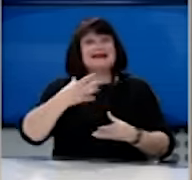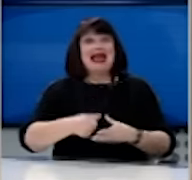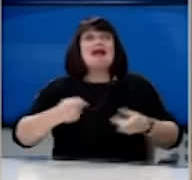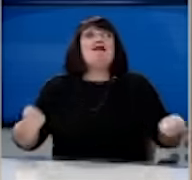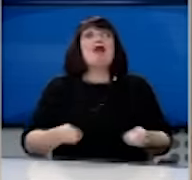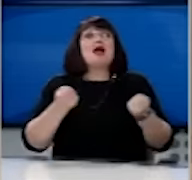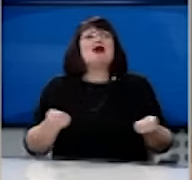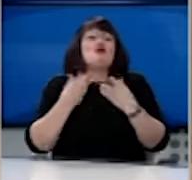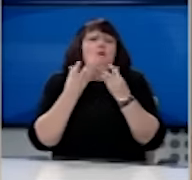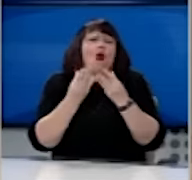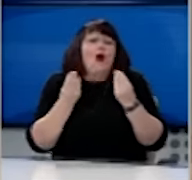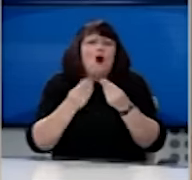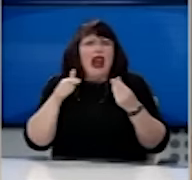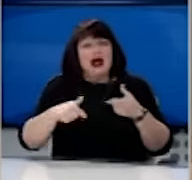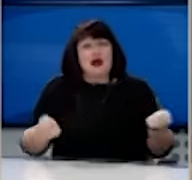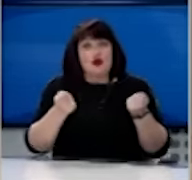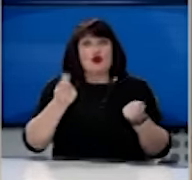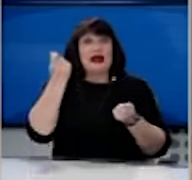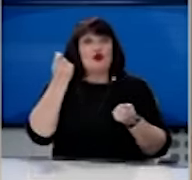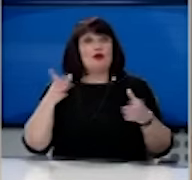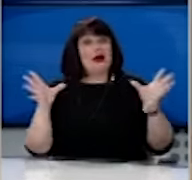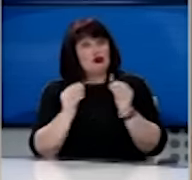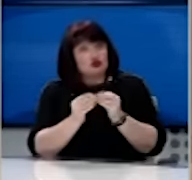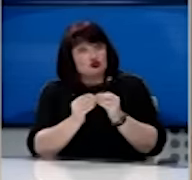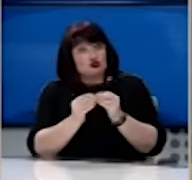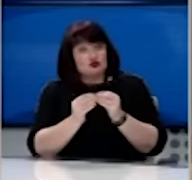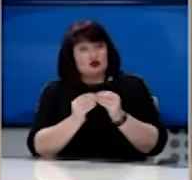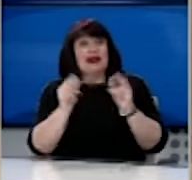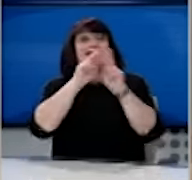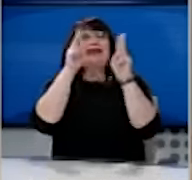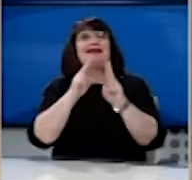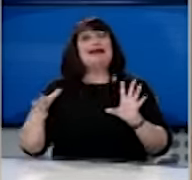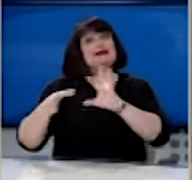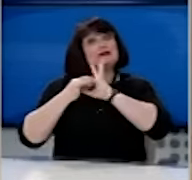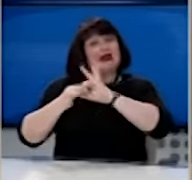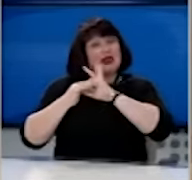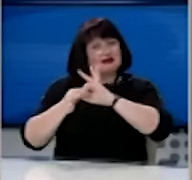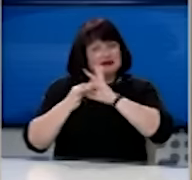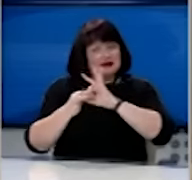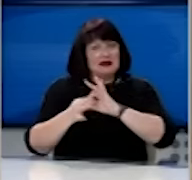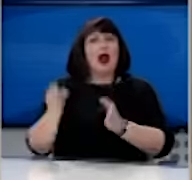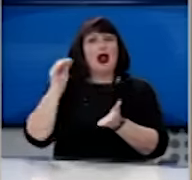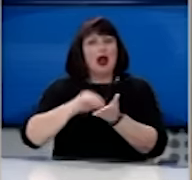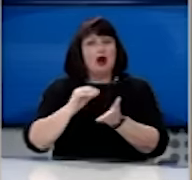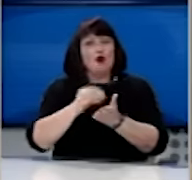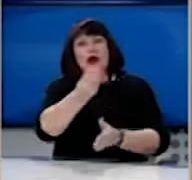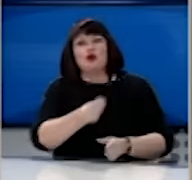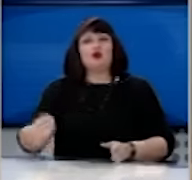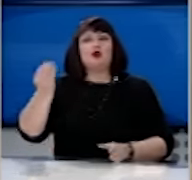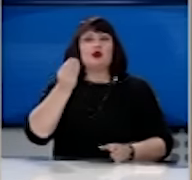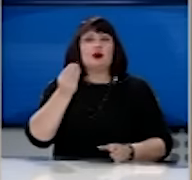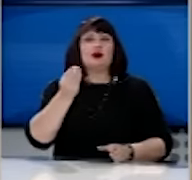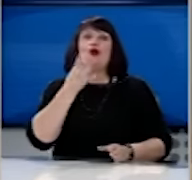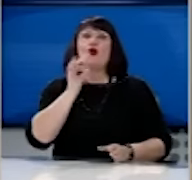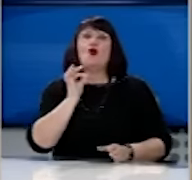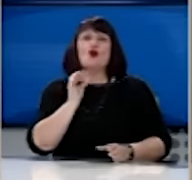ραγδαίες εξελίξεις, τόσο στην οικονομία όσο και στις διεθνείς σχέσεις, αλλά πάνω απ' όλα, γιατί